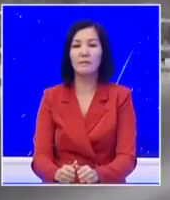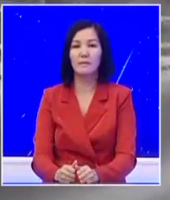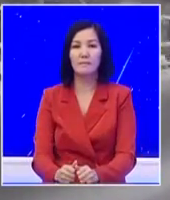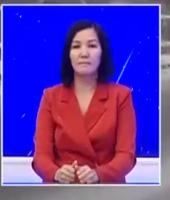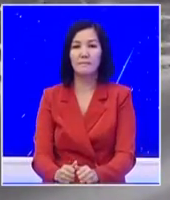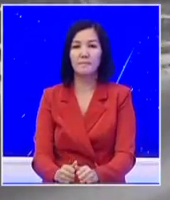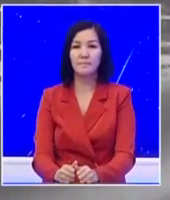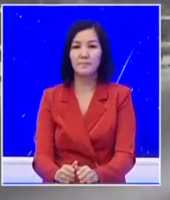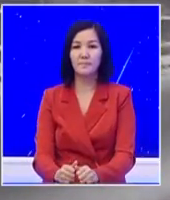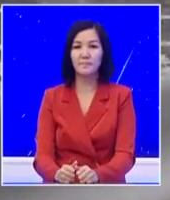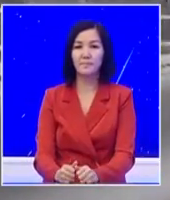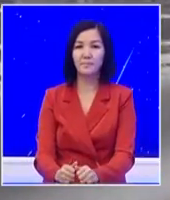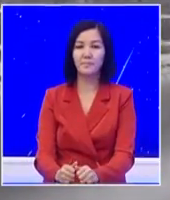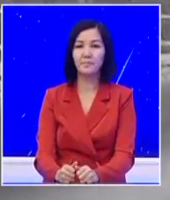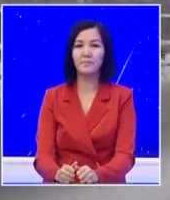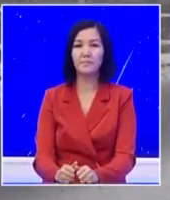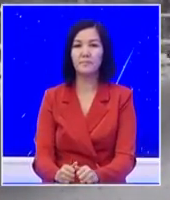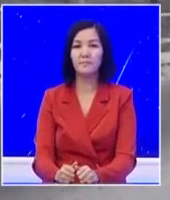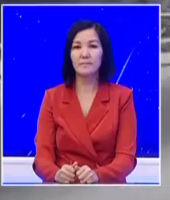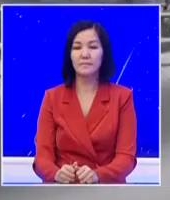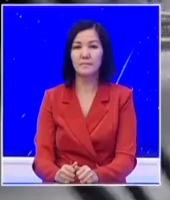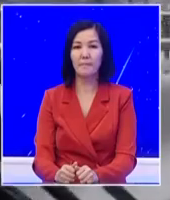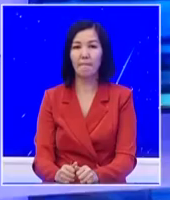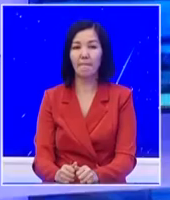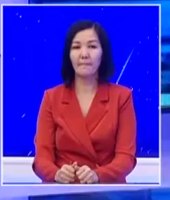дайындаған Амина Құдайберген, Жетісу арнасы.